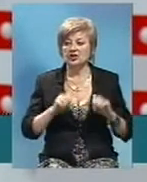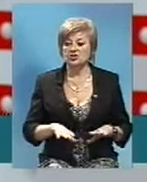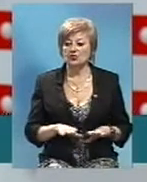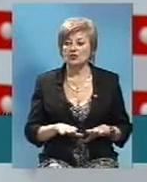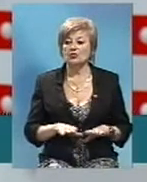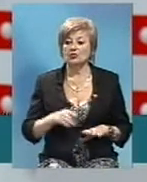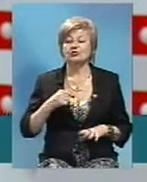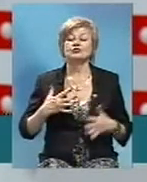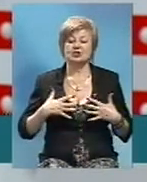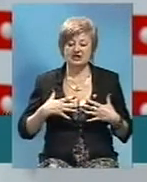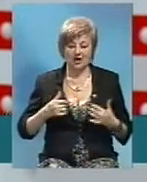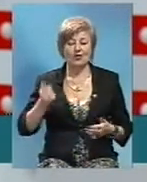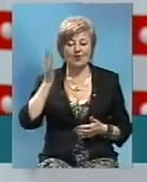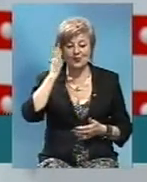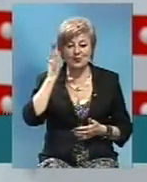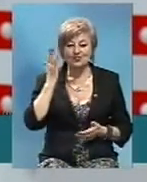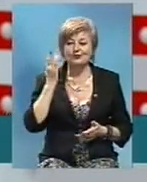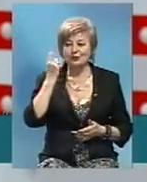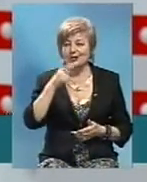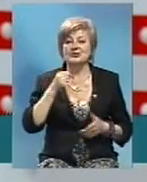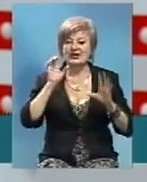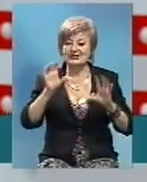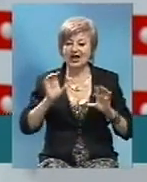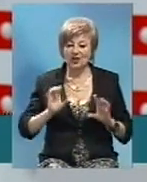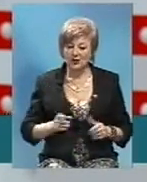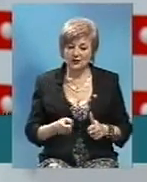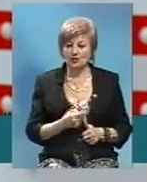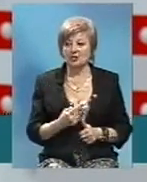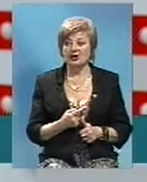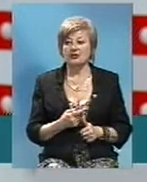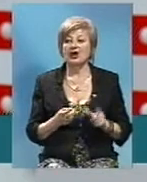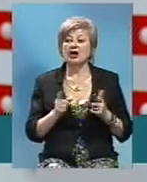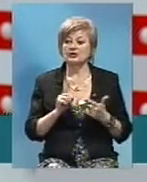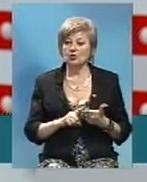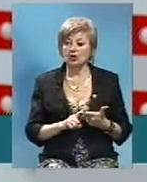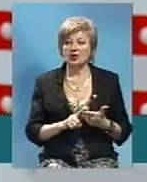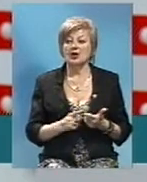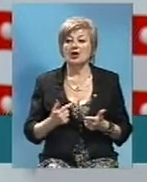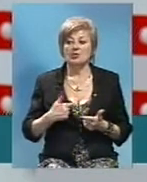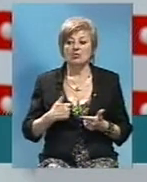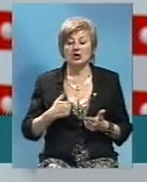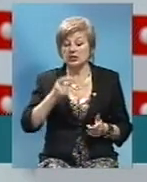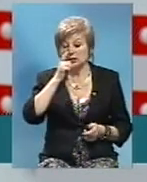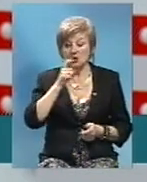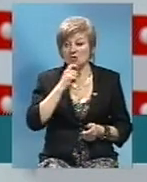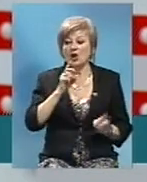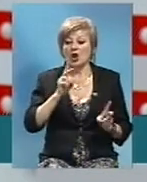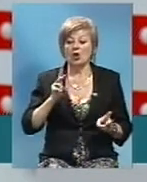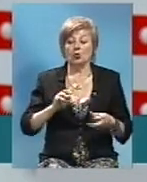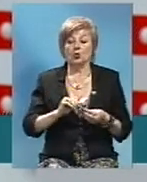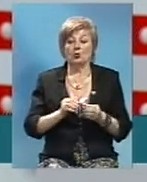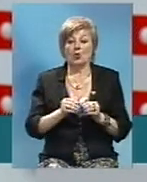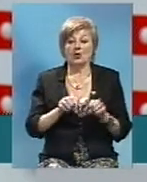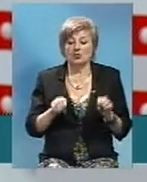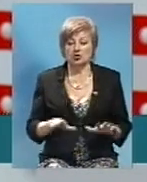протирічить здоровому глузду і протирічить законодавству, це по-перше. А по-друге, ми досі не зрозуміли, яку проблему ми